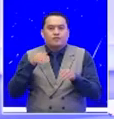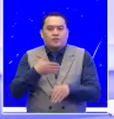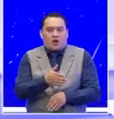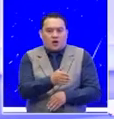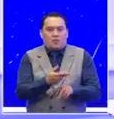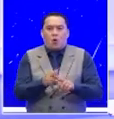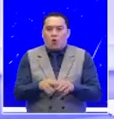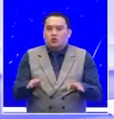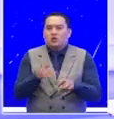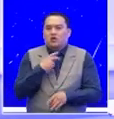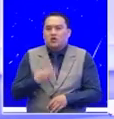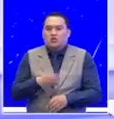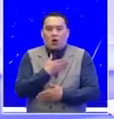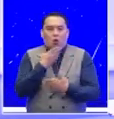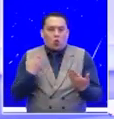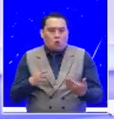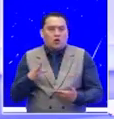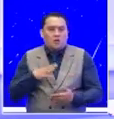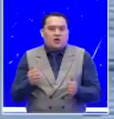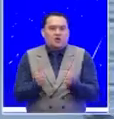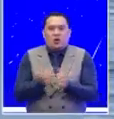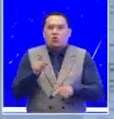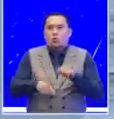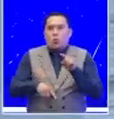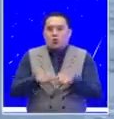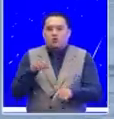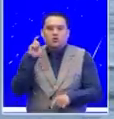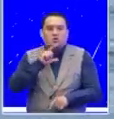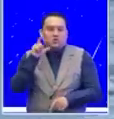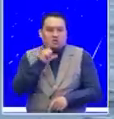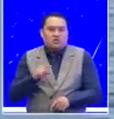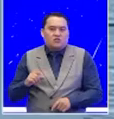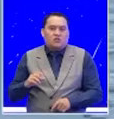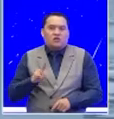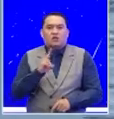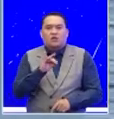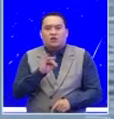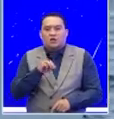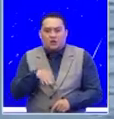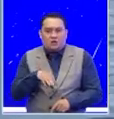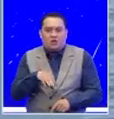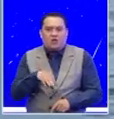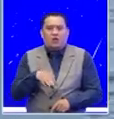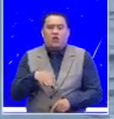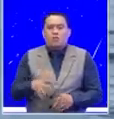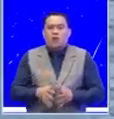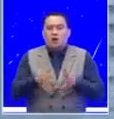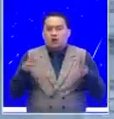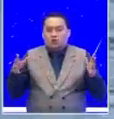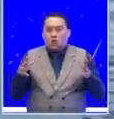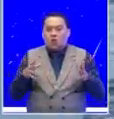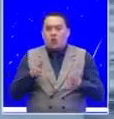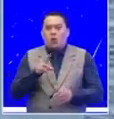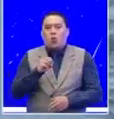и практически ничем не рискуют. Это фанвалы, близкие родственники синего кита. вторые по величине животные планеты. Из-за